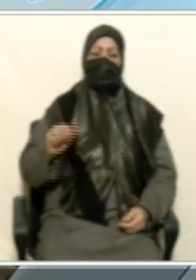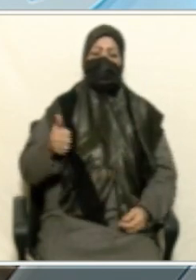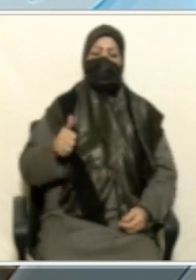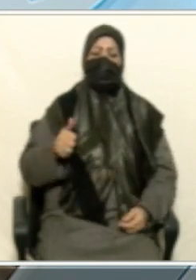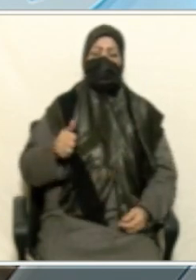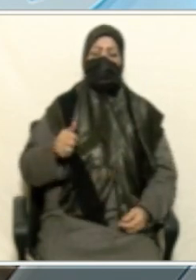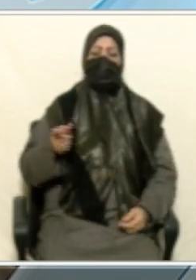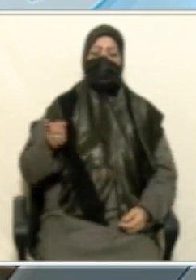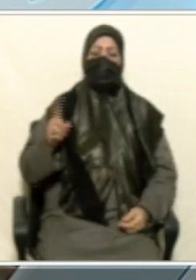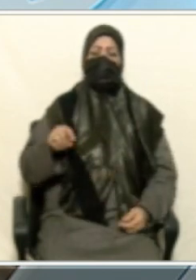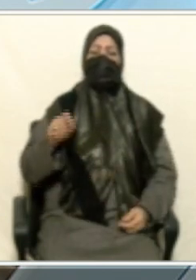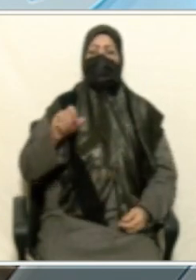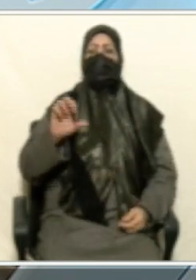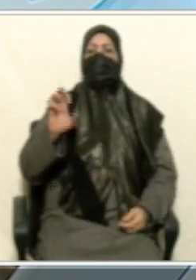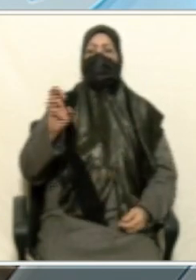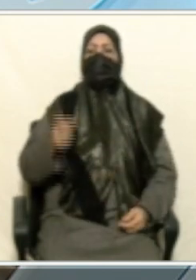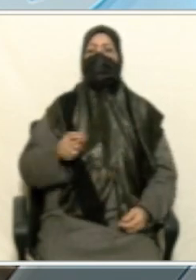ربكم.